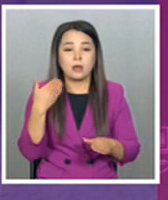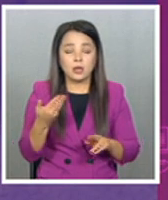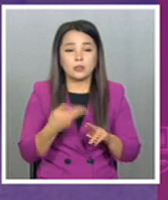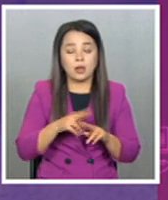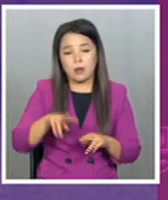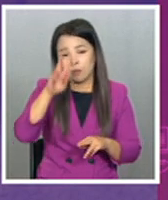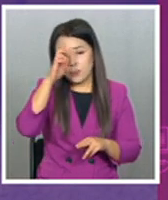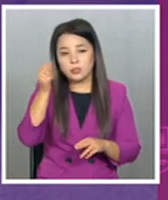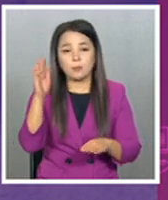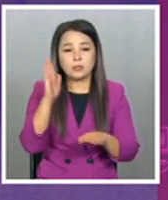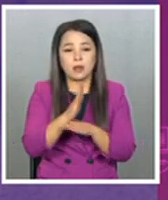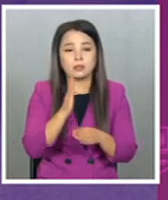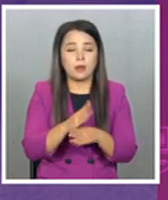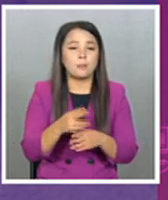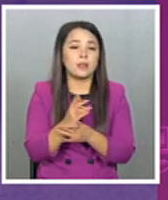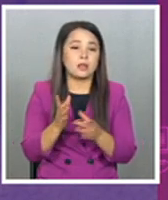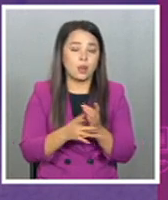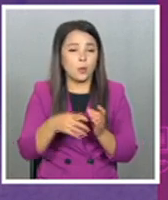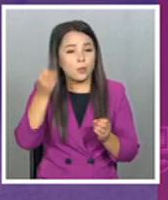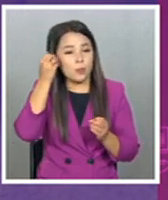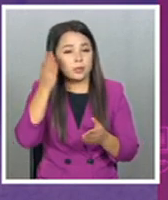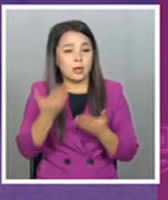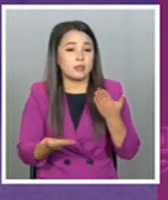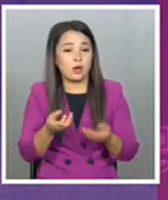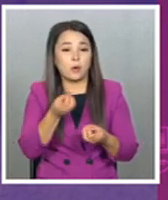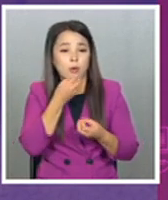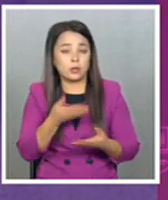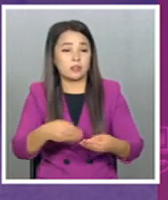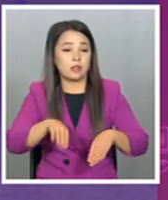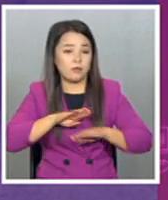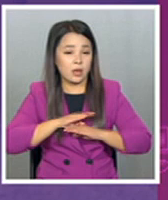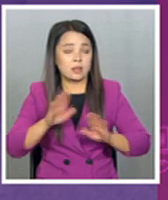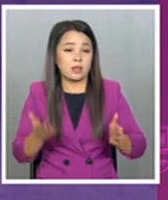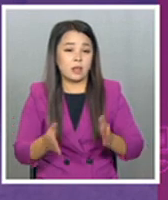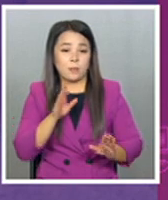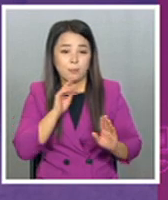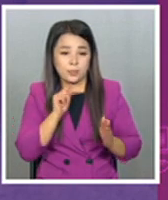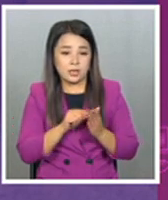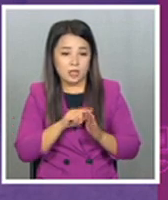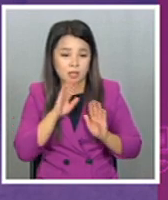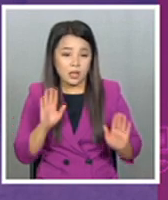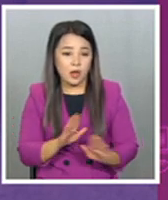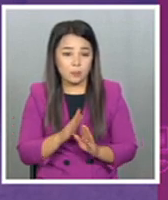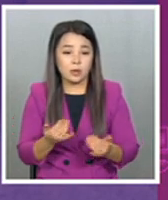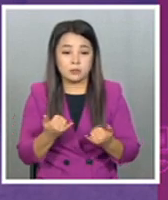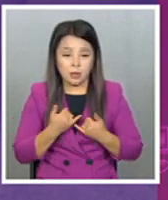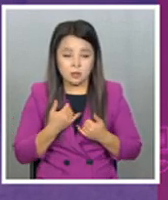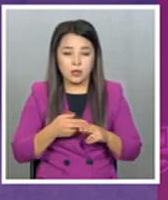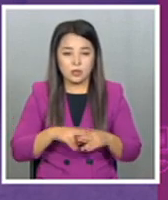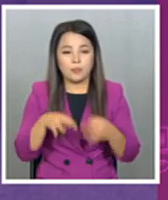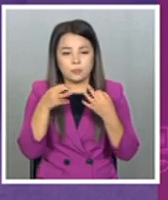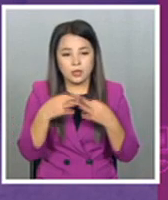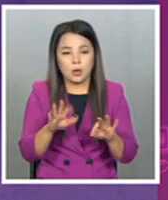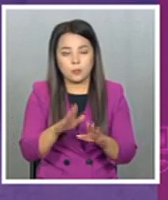приказал привести пленного мудреца. «Если ты нам дашь хороший совет, и птица запоет, получишь свободу», — сказал ему